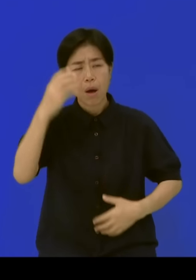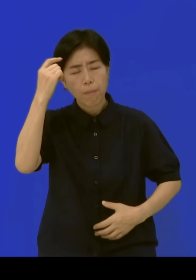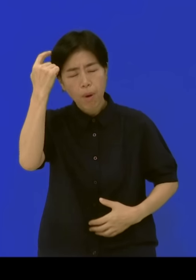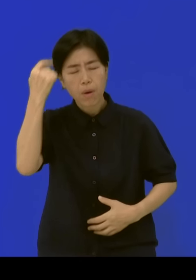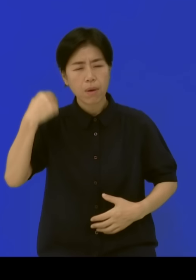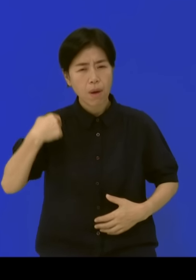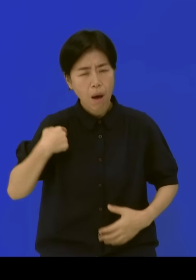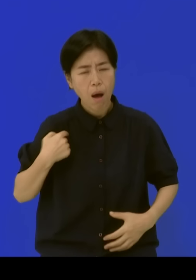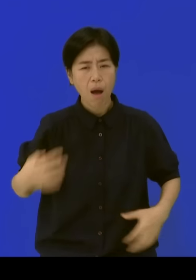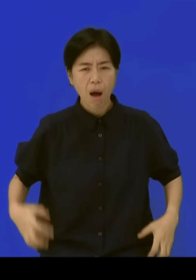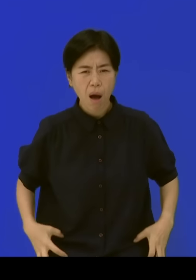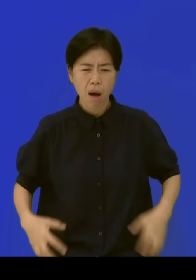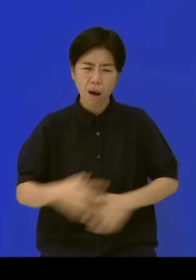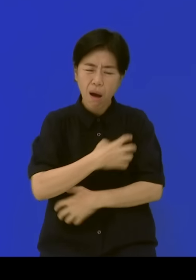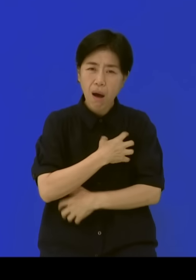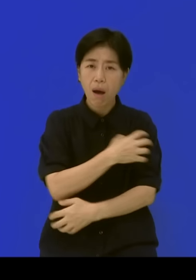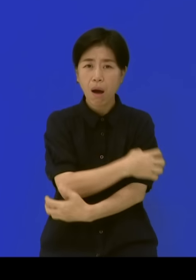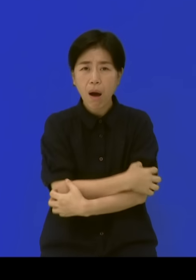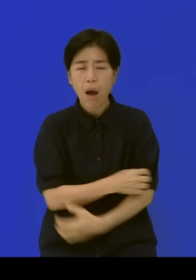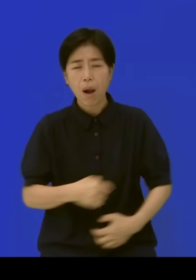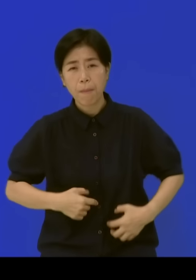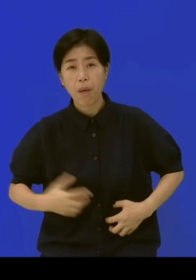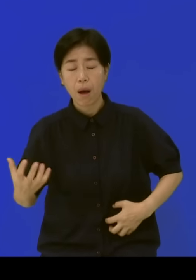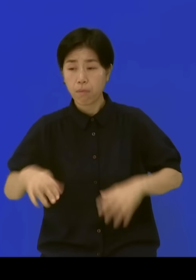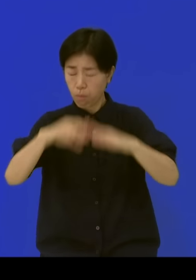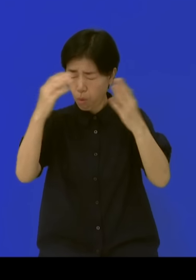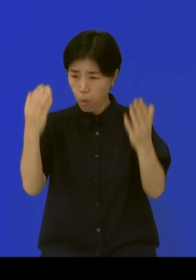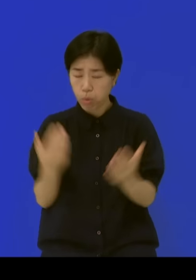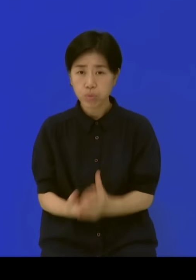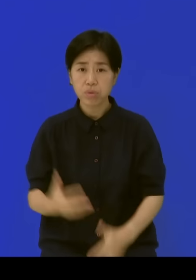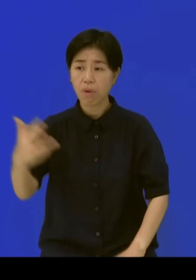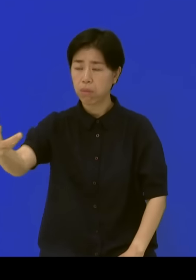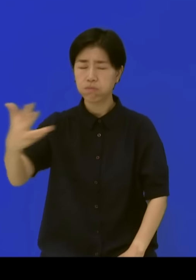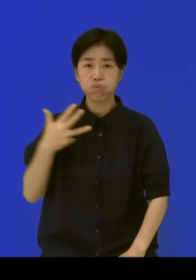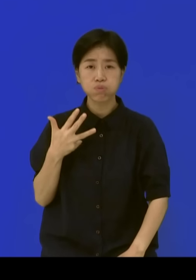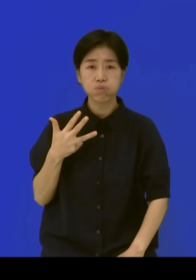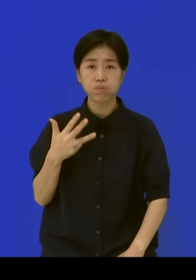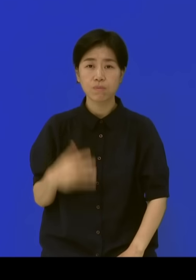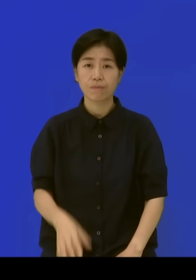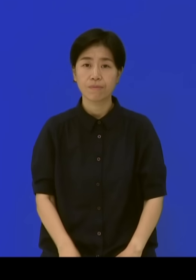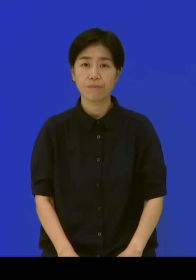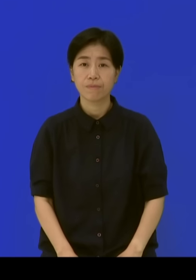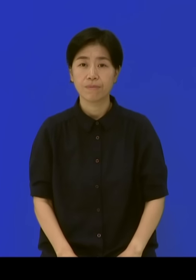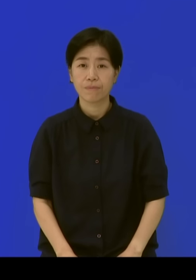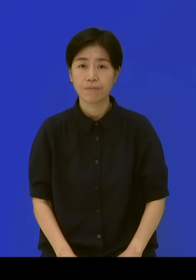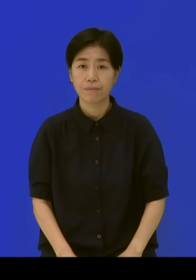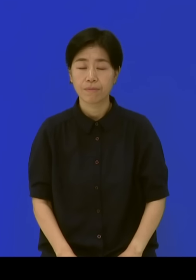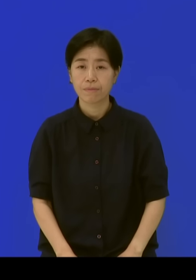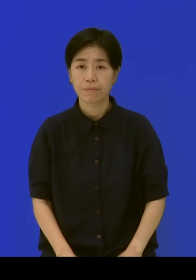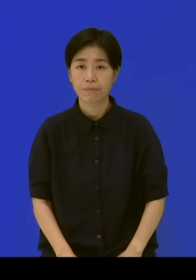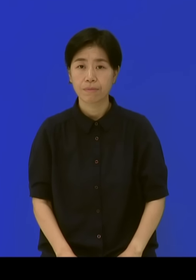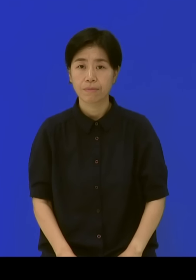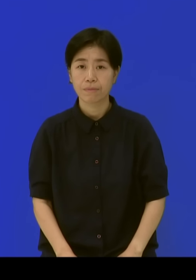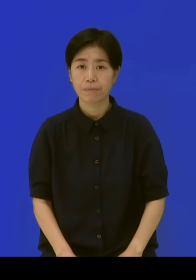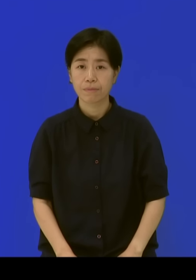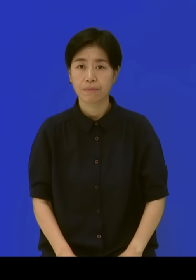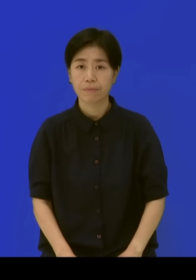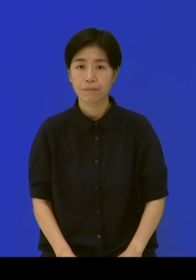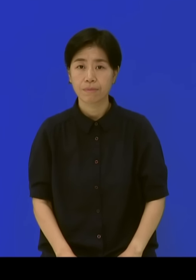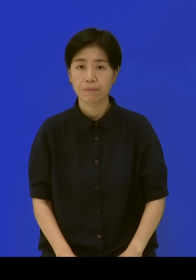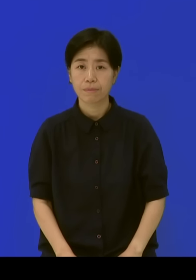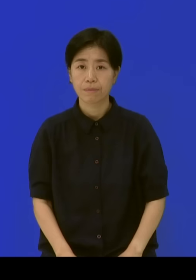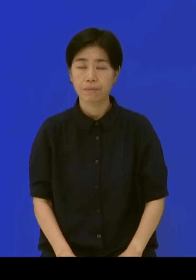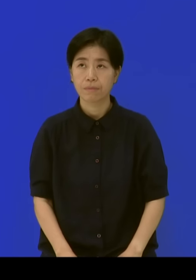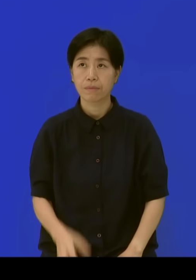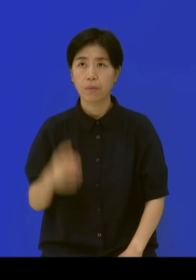등도 아프고 허벅지도 아프고 배도 아프고 이런 걸 확 쏟아놓으시는 거예요. 네. 그러면 이제